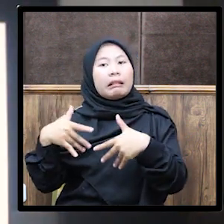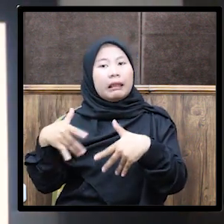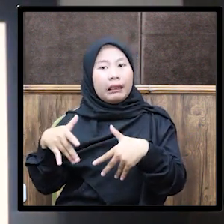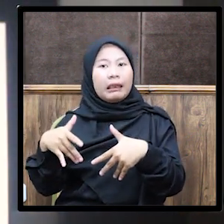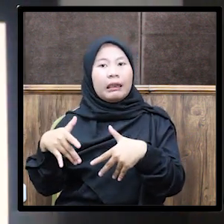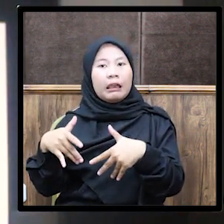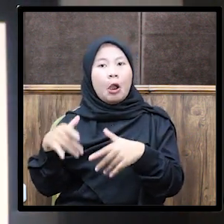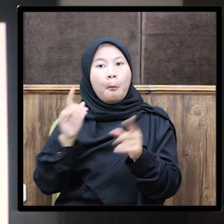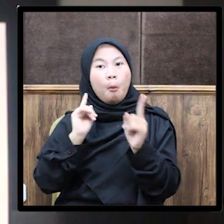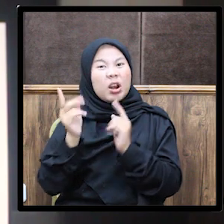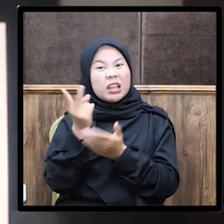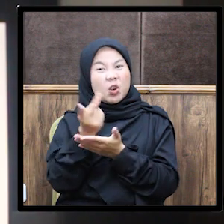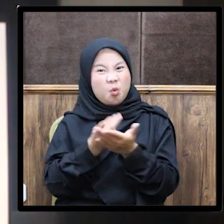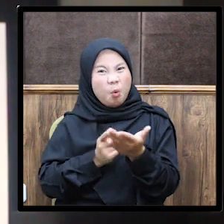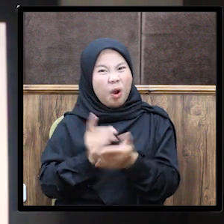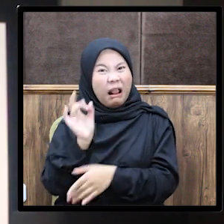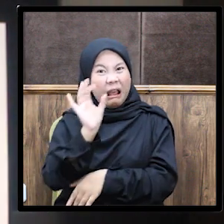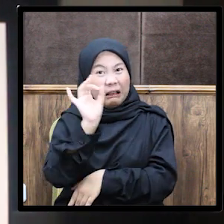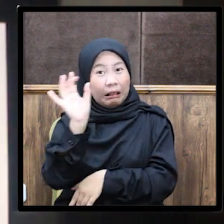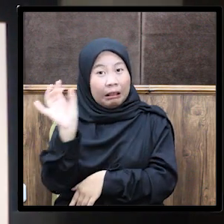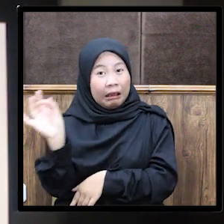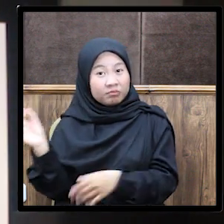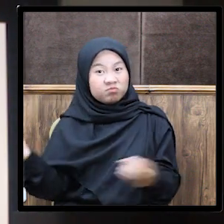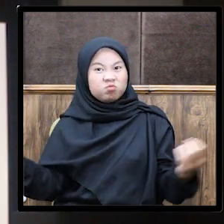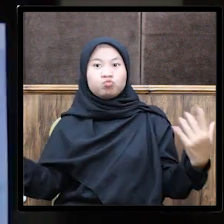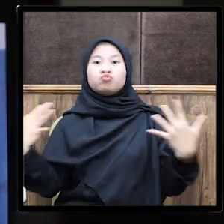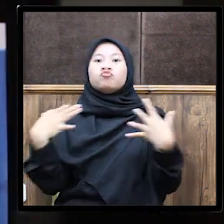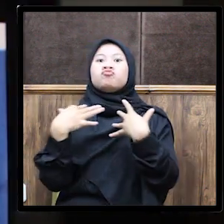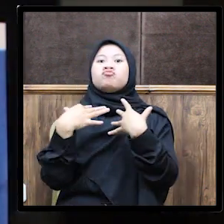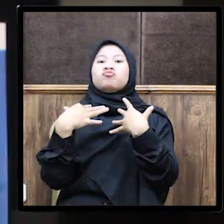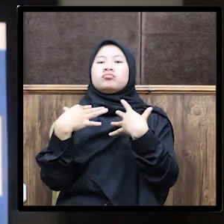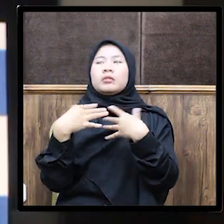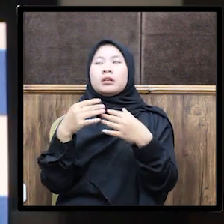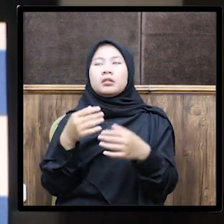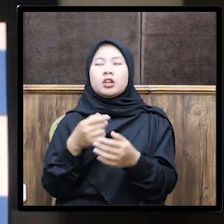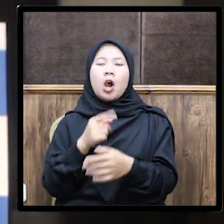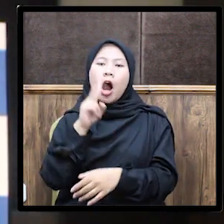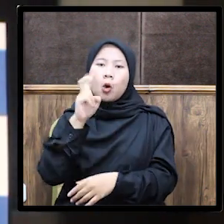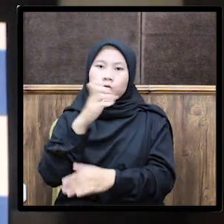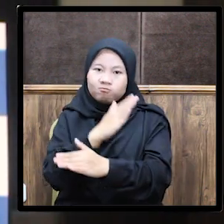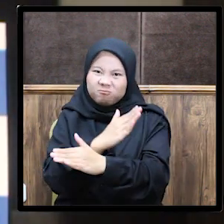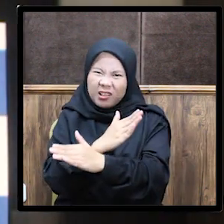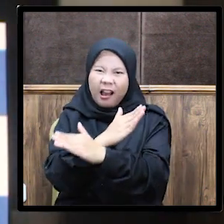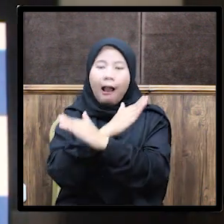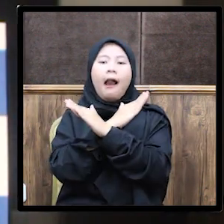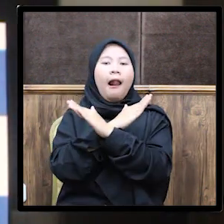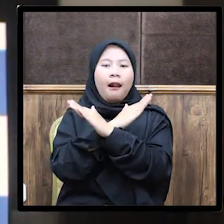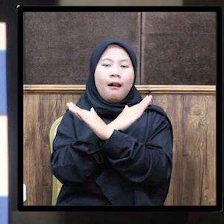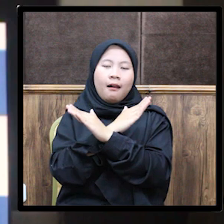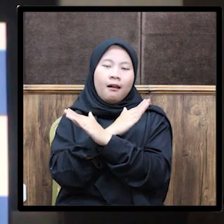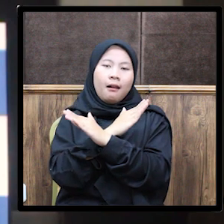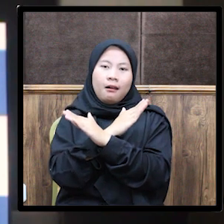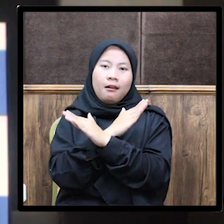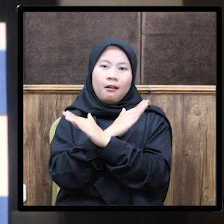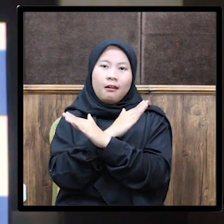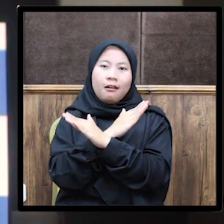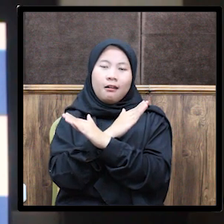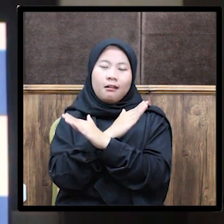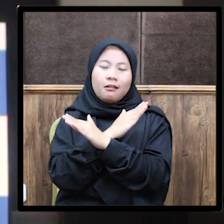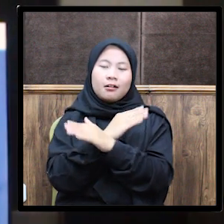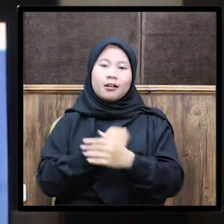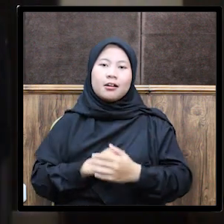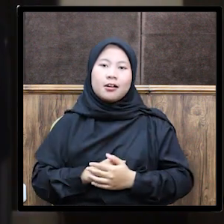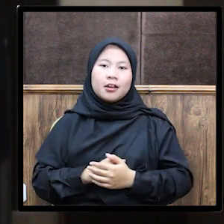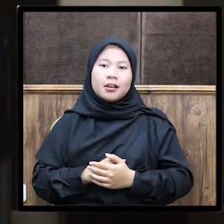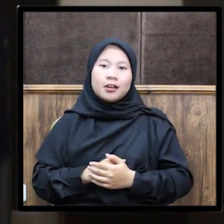kira harus bisa di apa tangkal sebijak mungkin begitu, dan kemudian